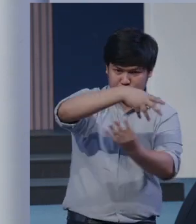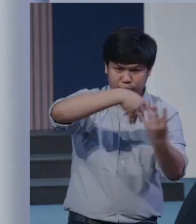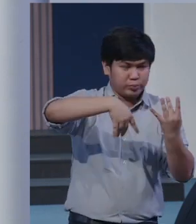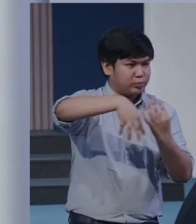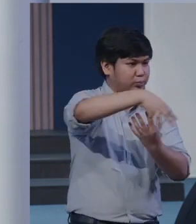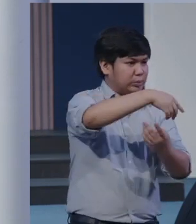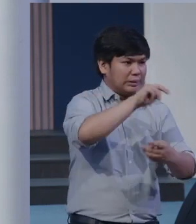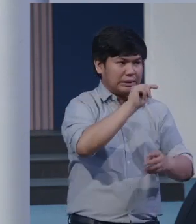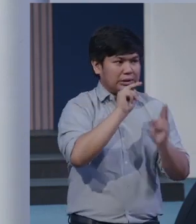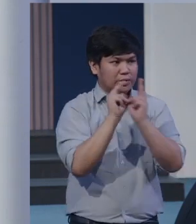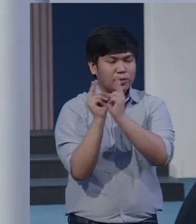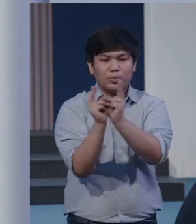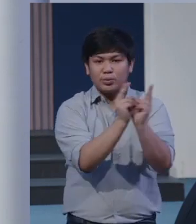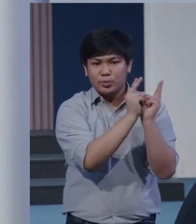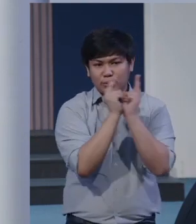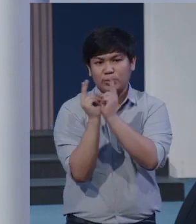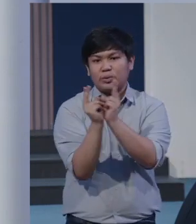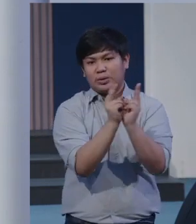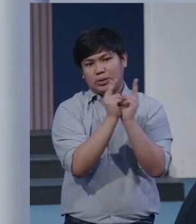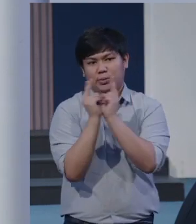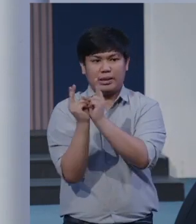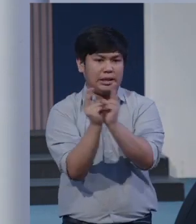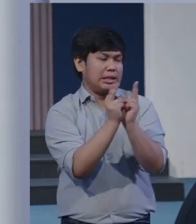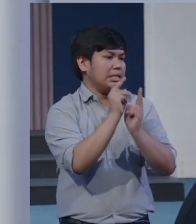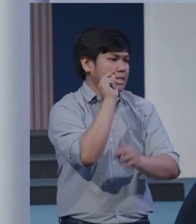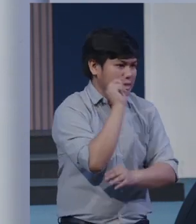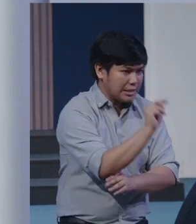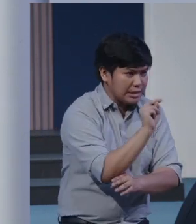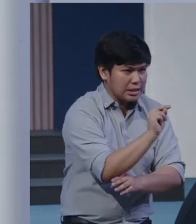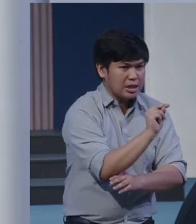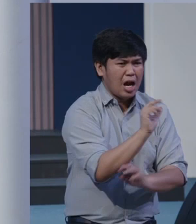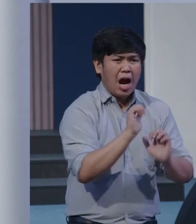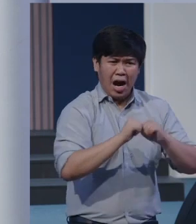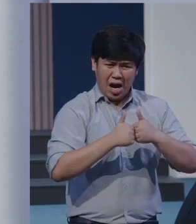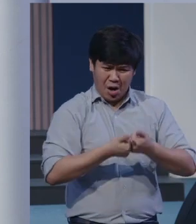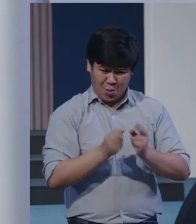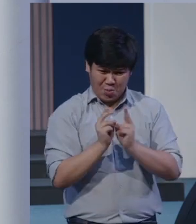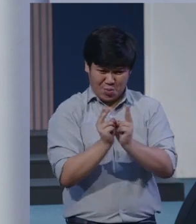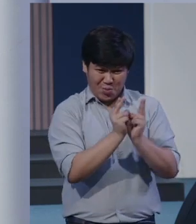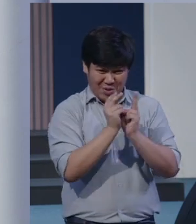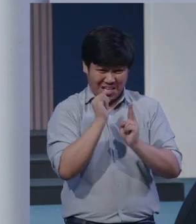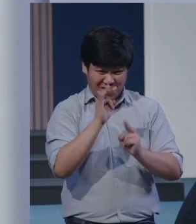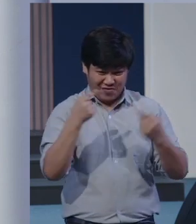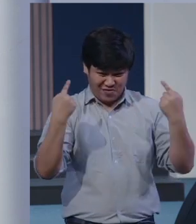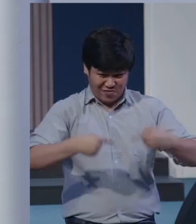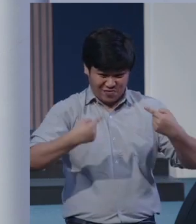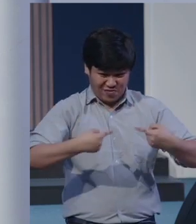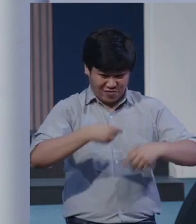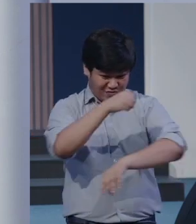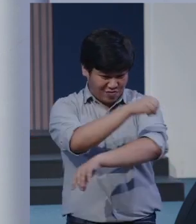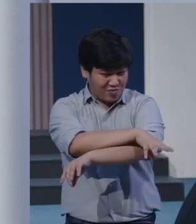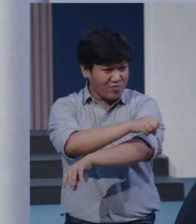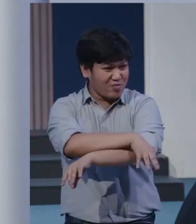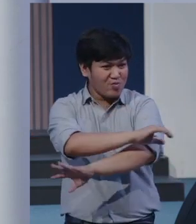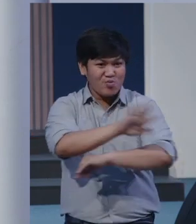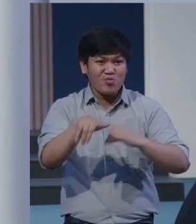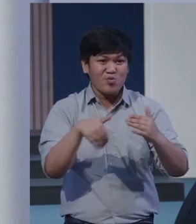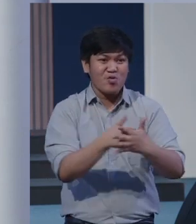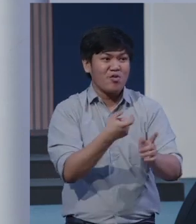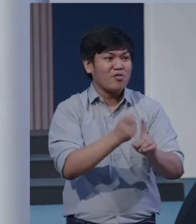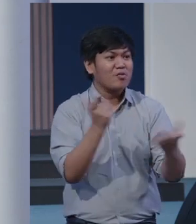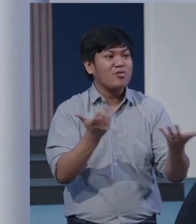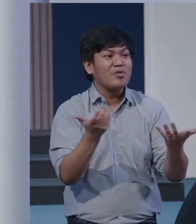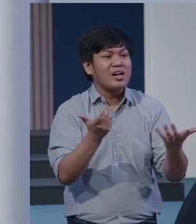Kristo Hesus Union with Christ yun po ay isang konsepto sa aklat na ito